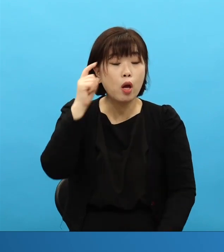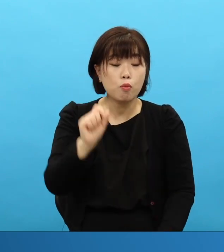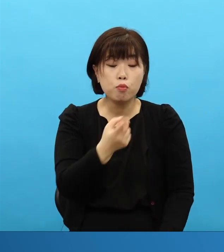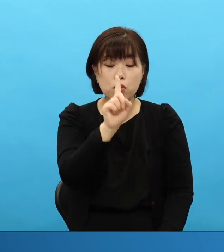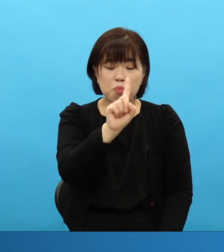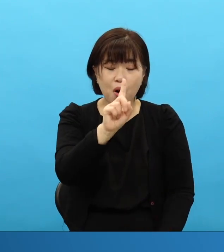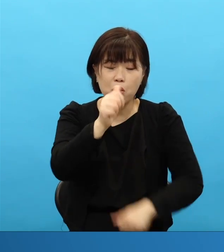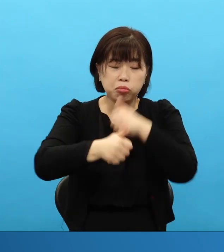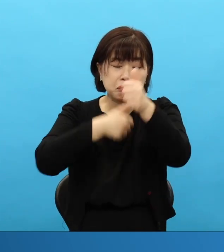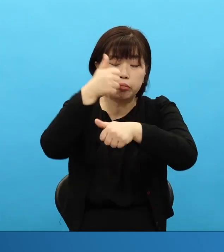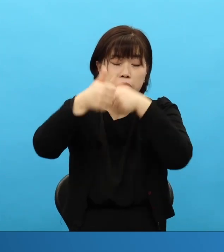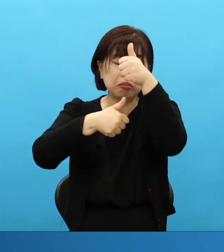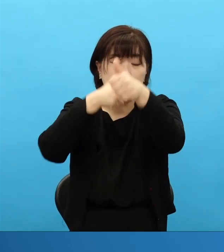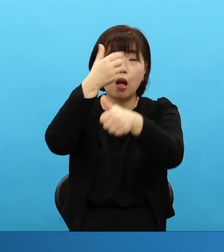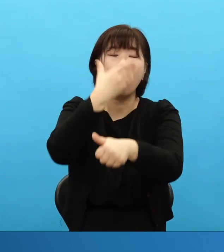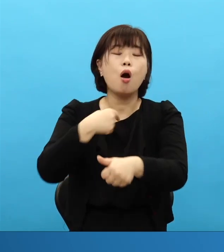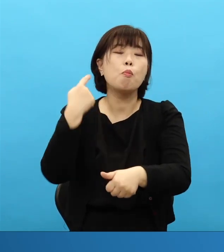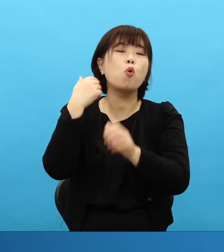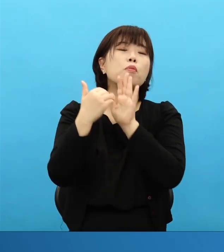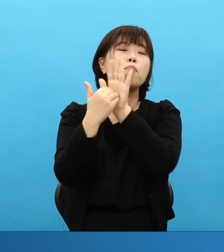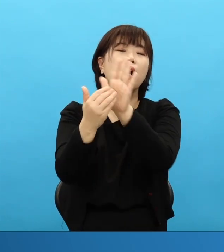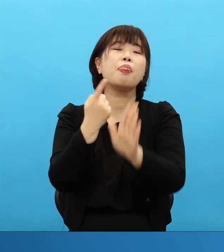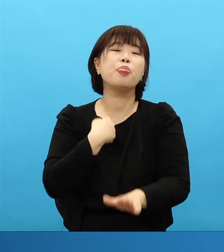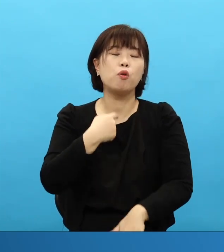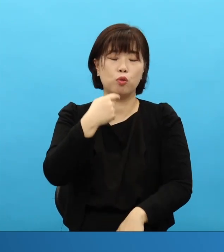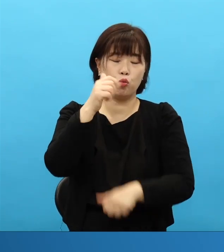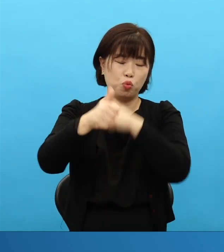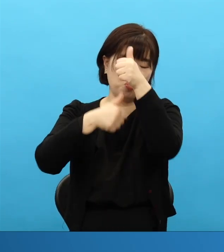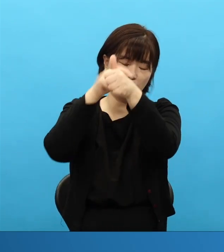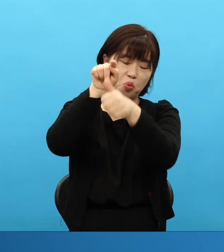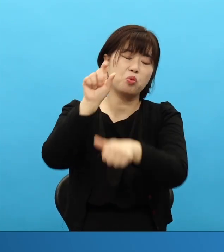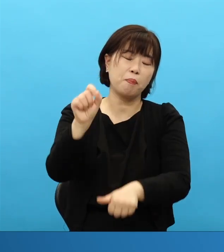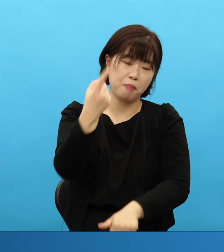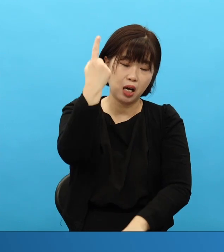That's why they failed. 복음 막았잖아요. Because they blocked the gospel.